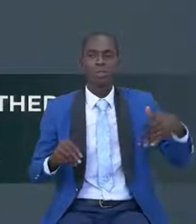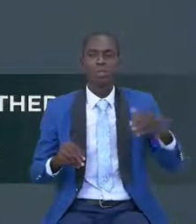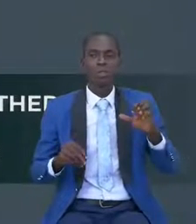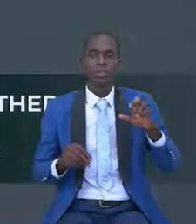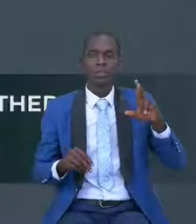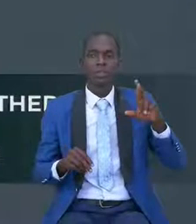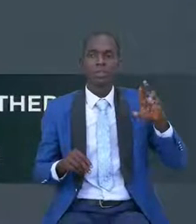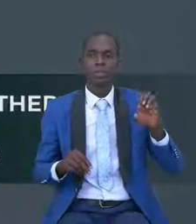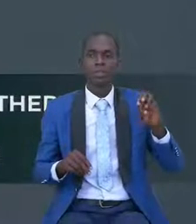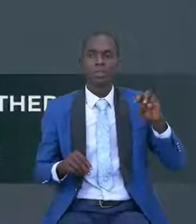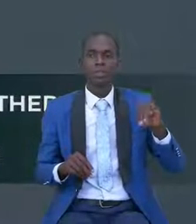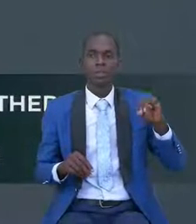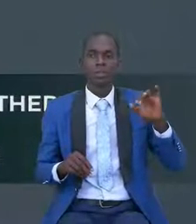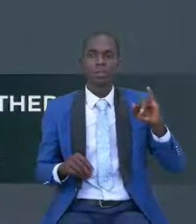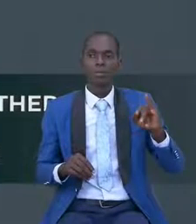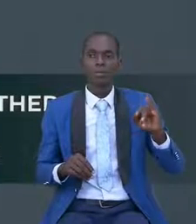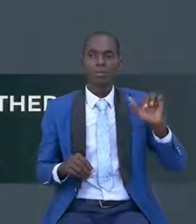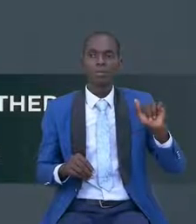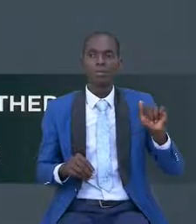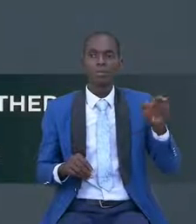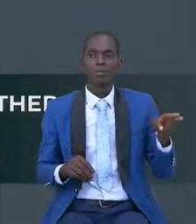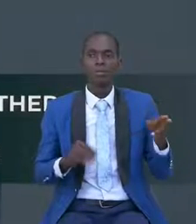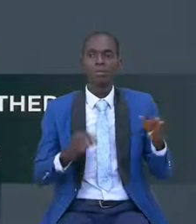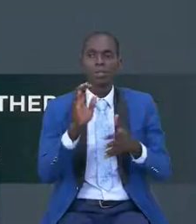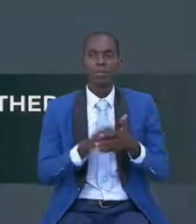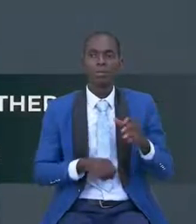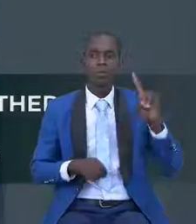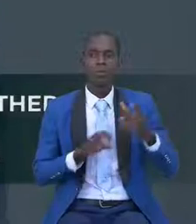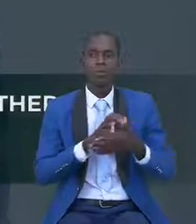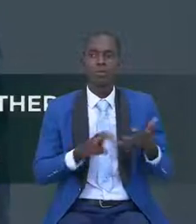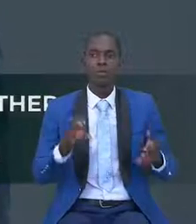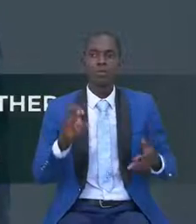Jérémie 1, verset